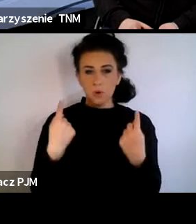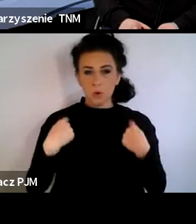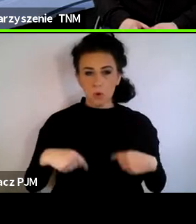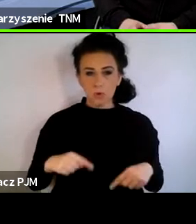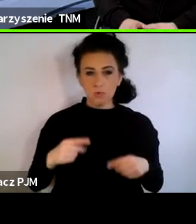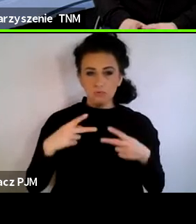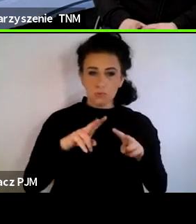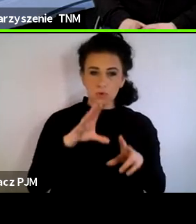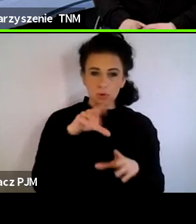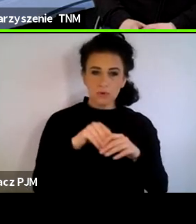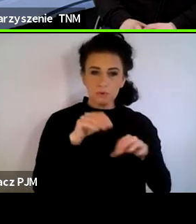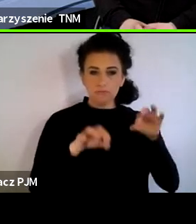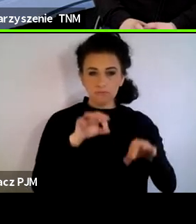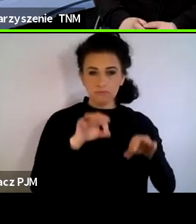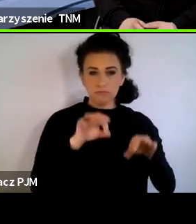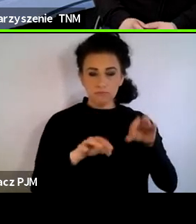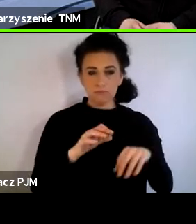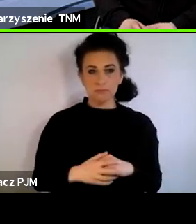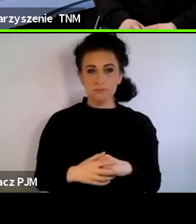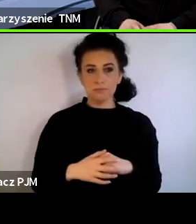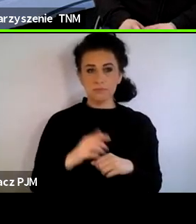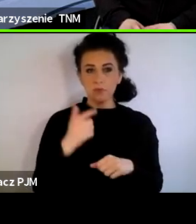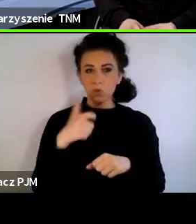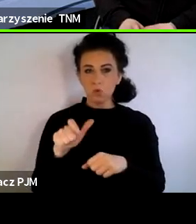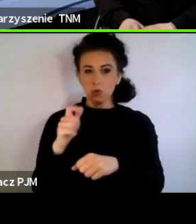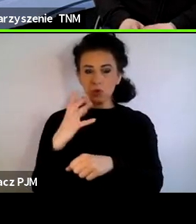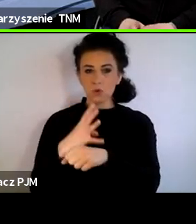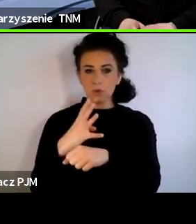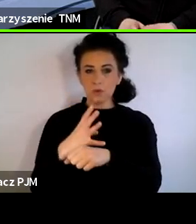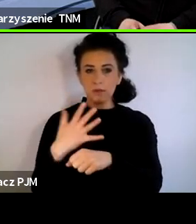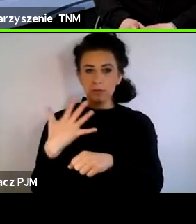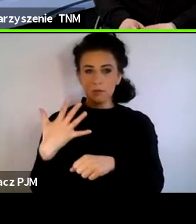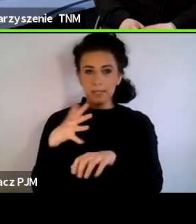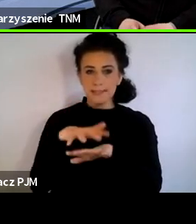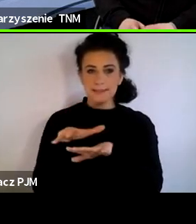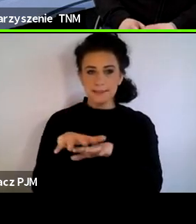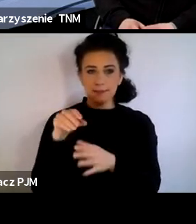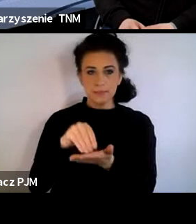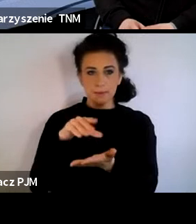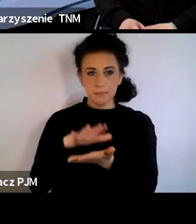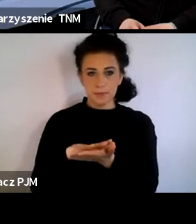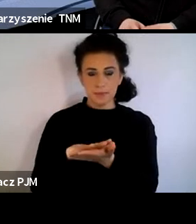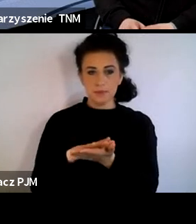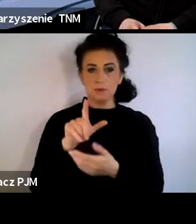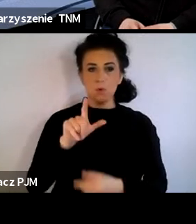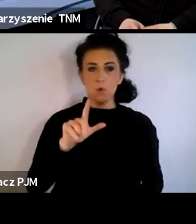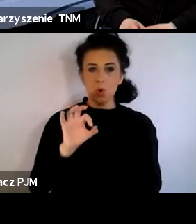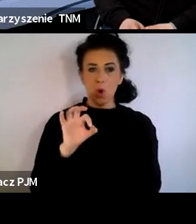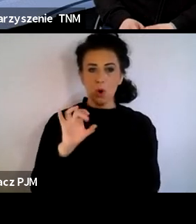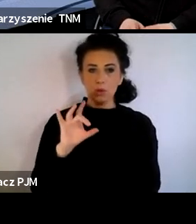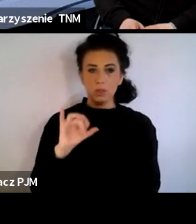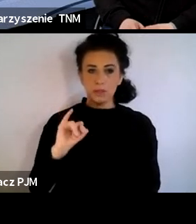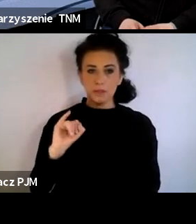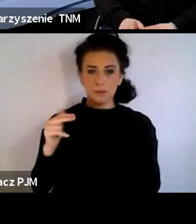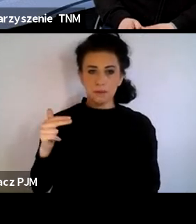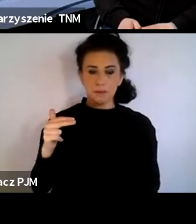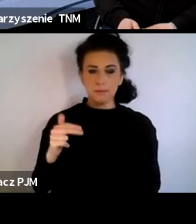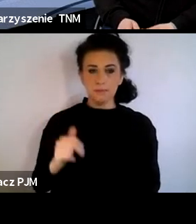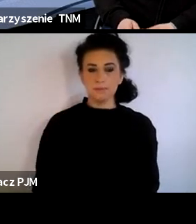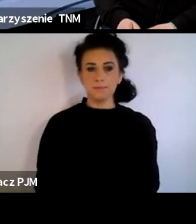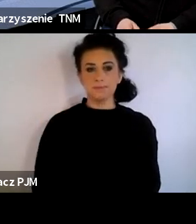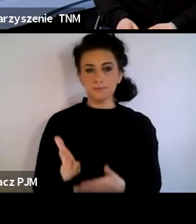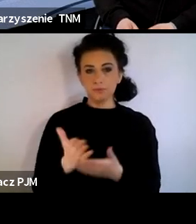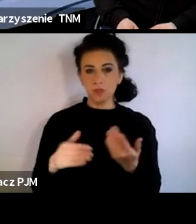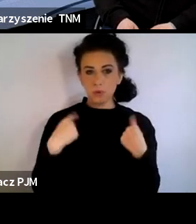uczestników. Unikalnych logów mieliśmy 145 w systemie. Dokładnie. 145, przy czym część osób